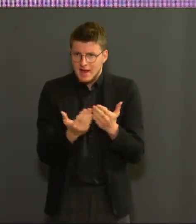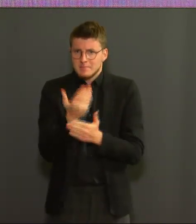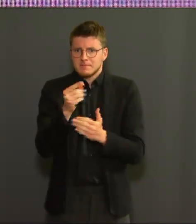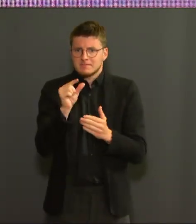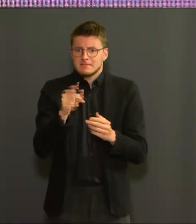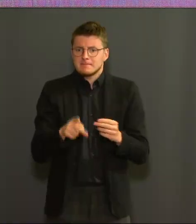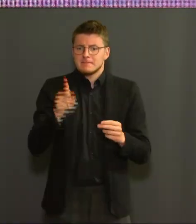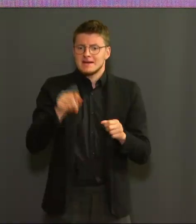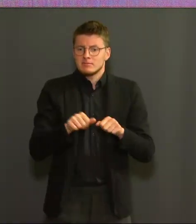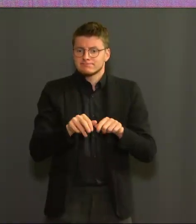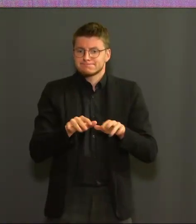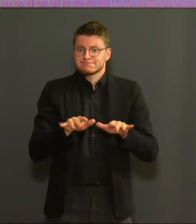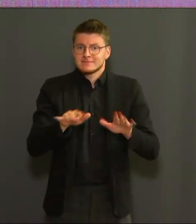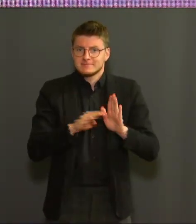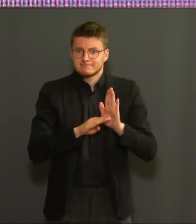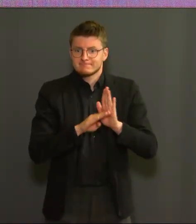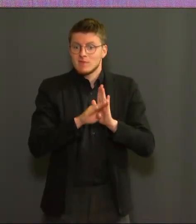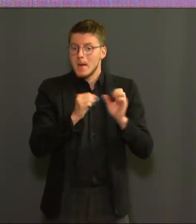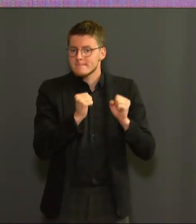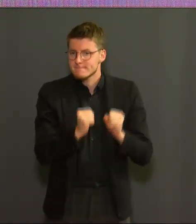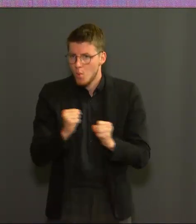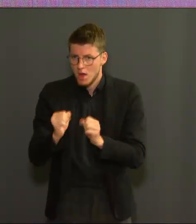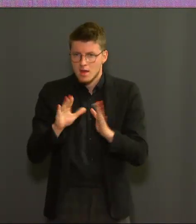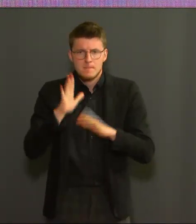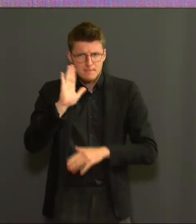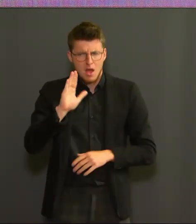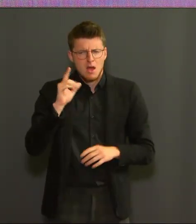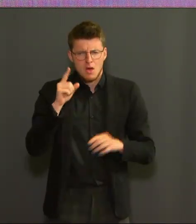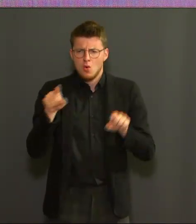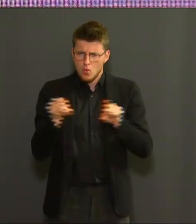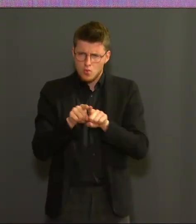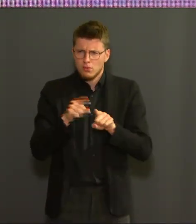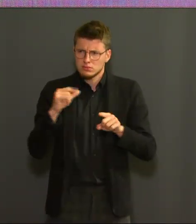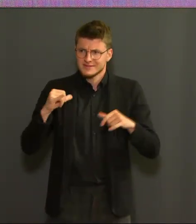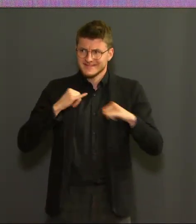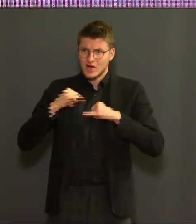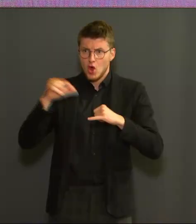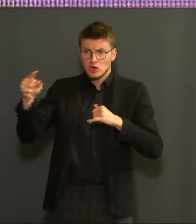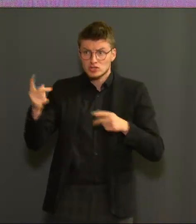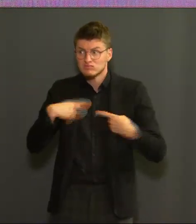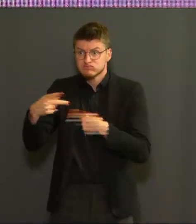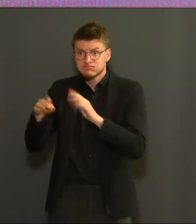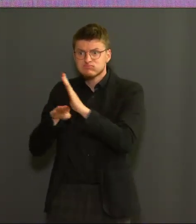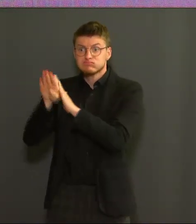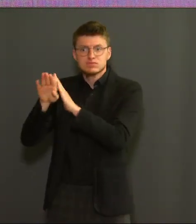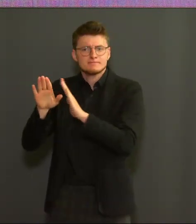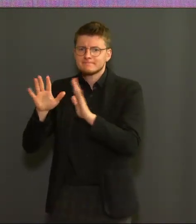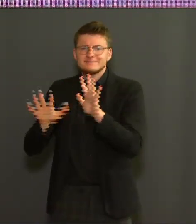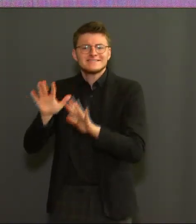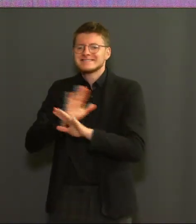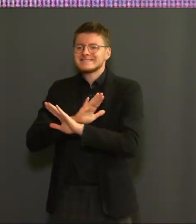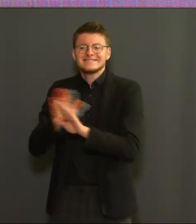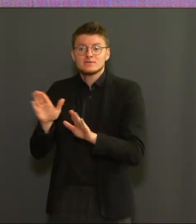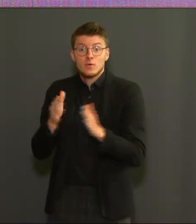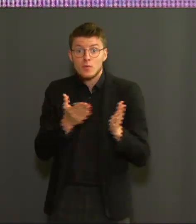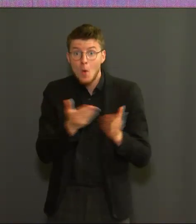De impact op de ziekenhuizen kan daarbij relatief beperkt blijven, dankzij de voortschrijdende vaccinatiecampagne en